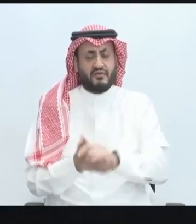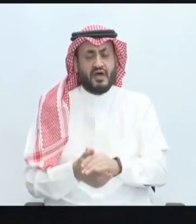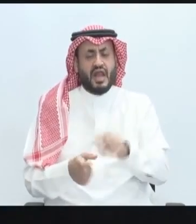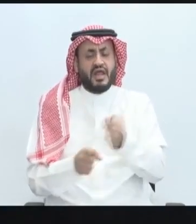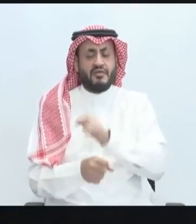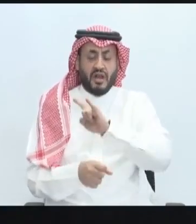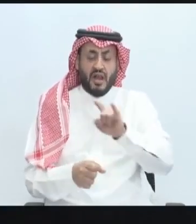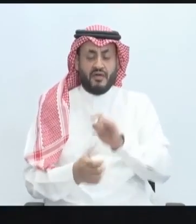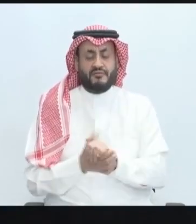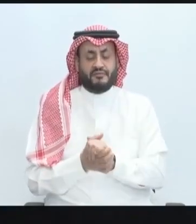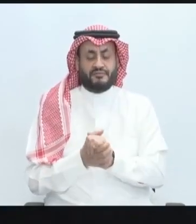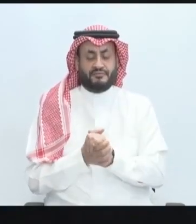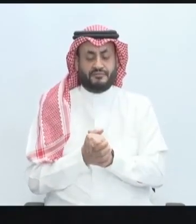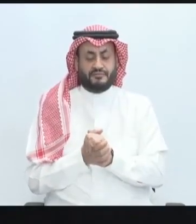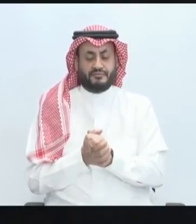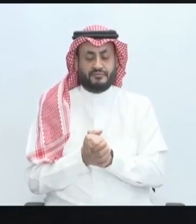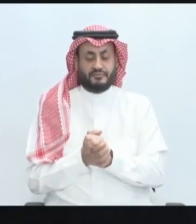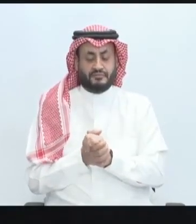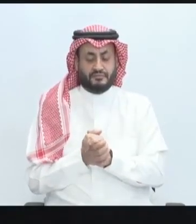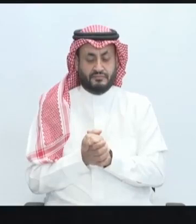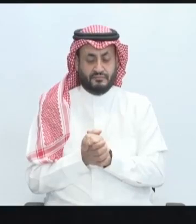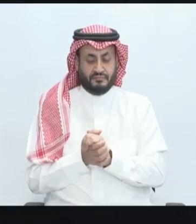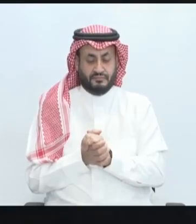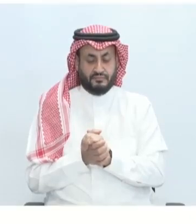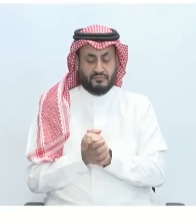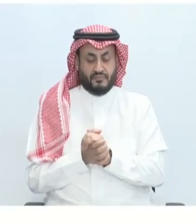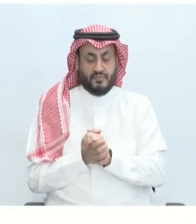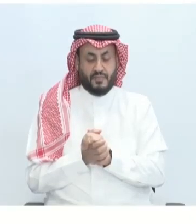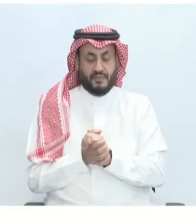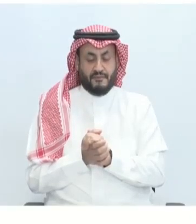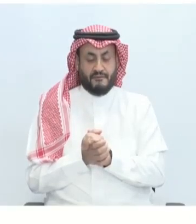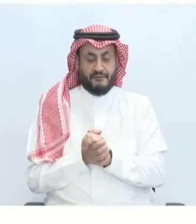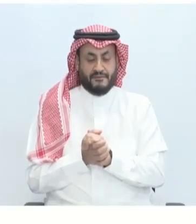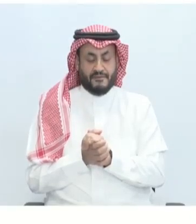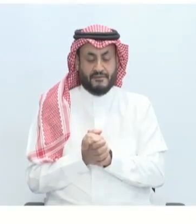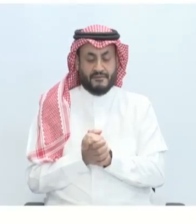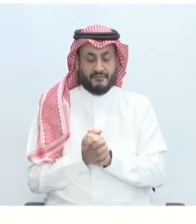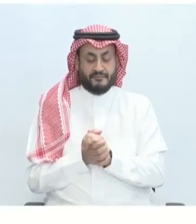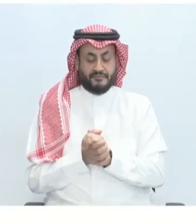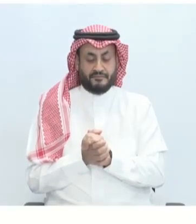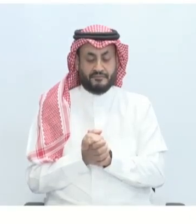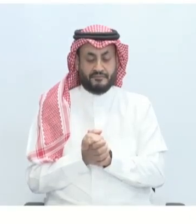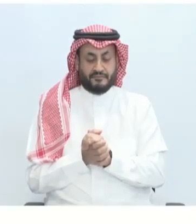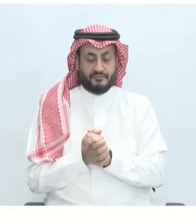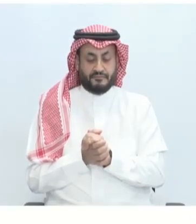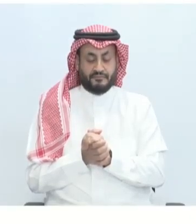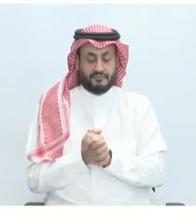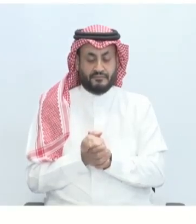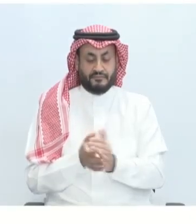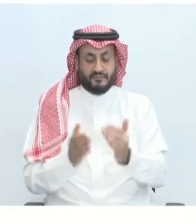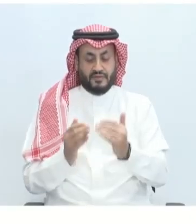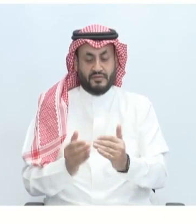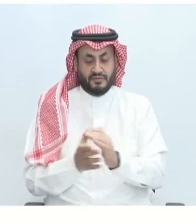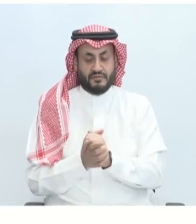يجب ان تتركوا لهذا ان عليه الا البلاغ وقد فعل عليه الصلاه والسلام هذا الامر ثم جاء بعد